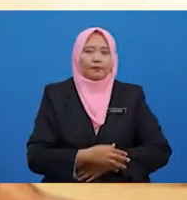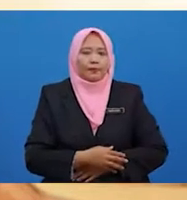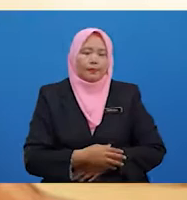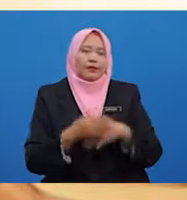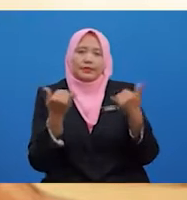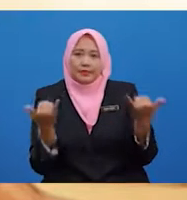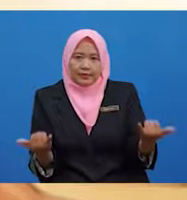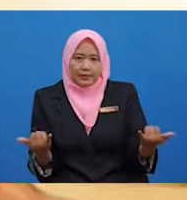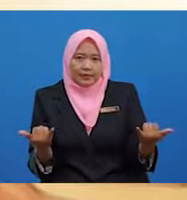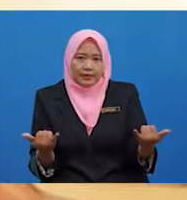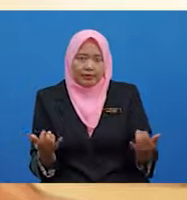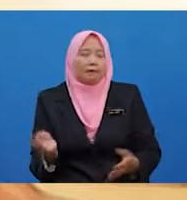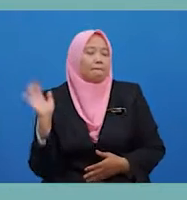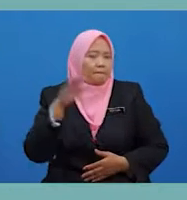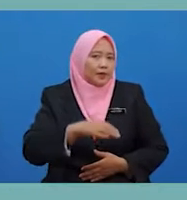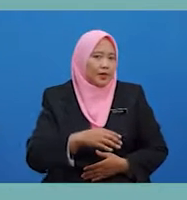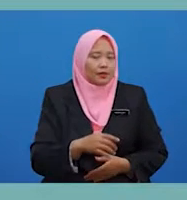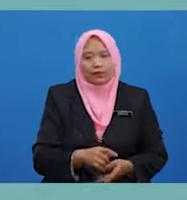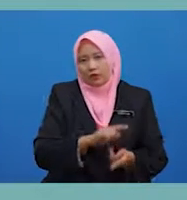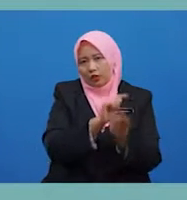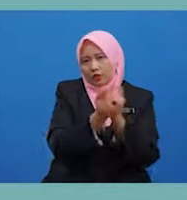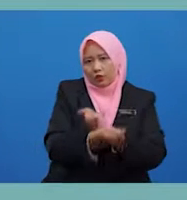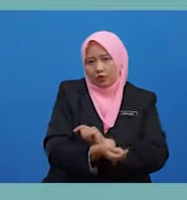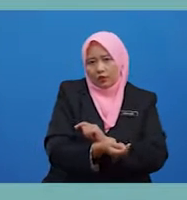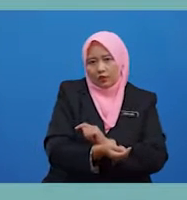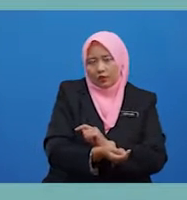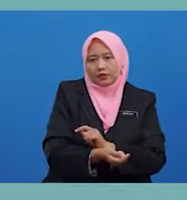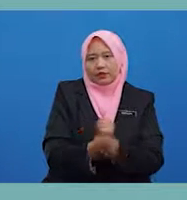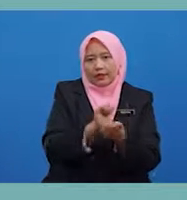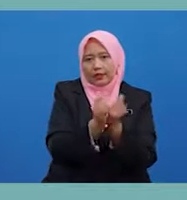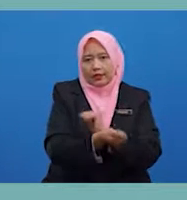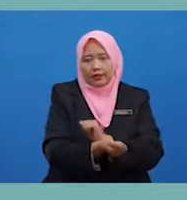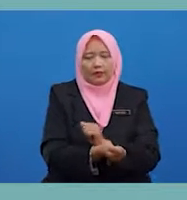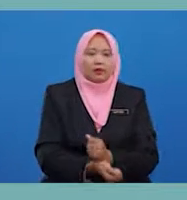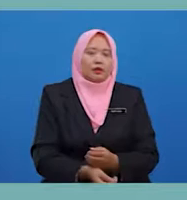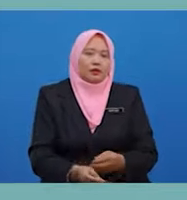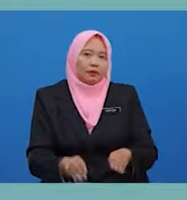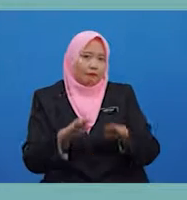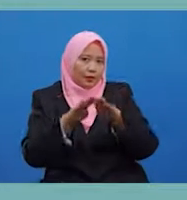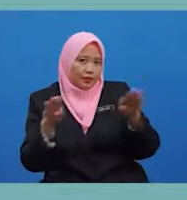Sekarang, mari kita beralih pula kepada perbandingan antara tahun.